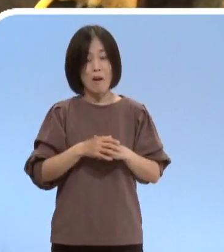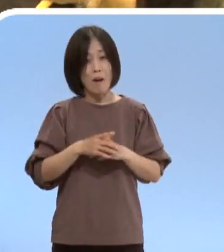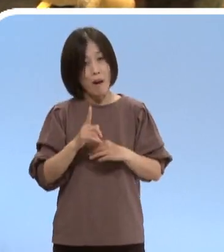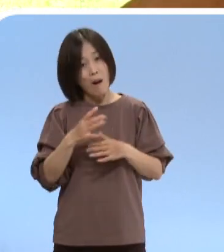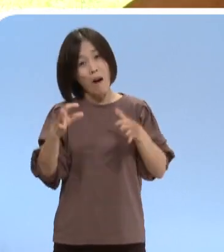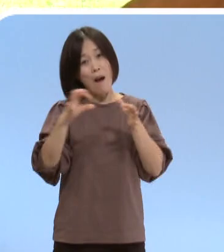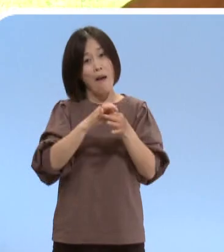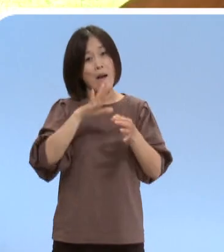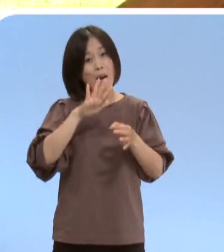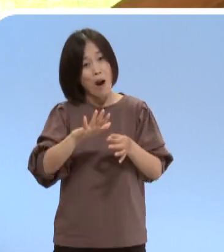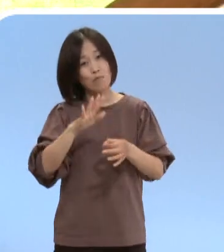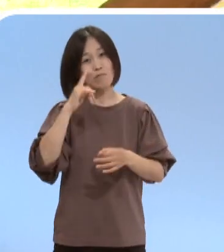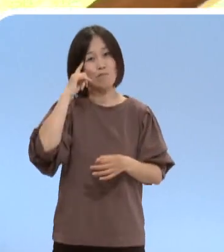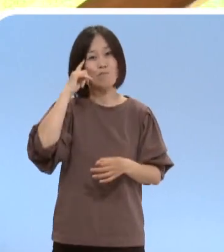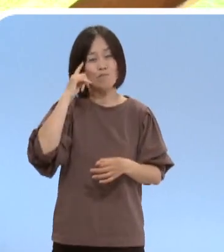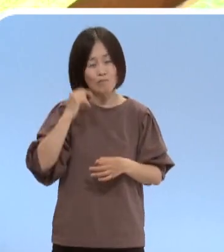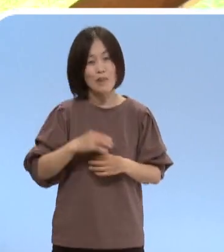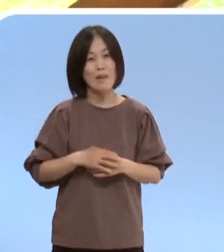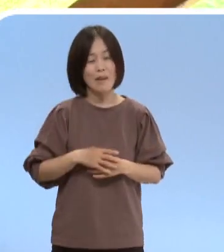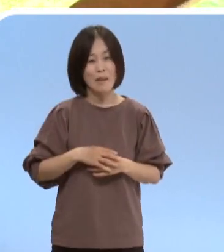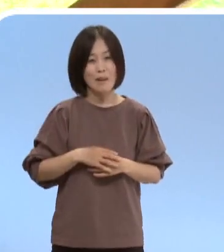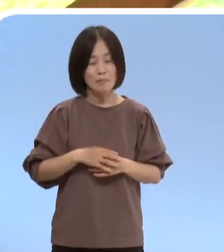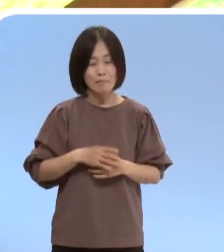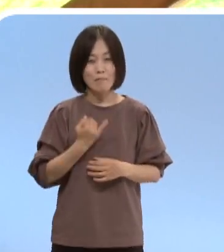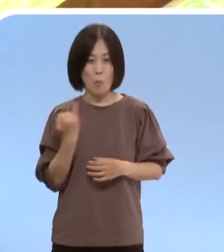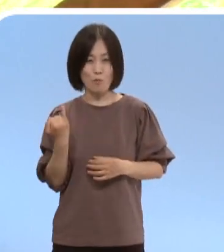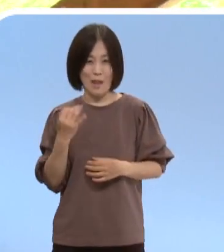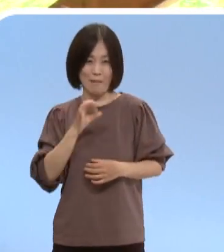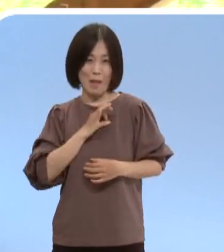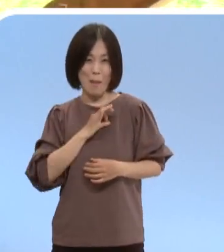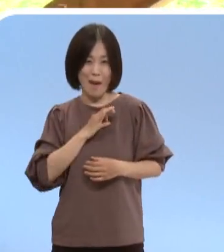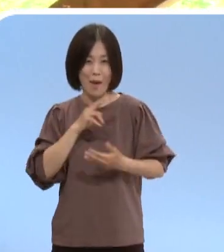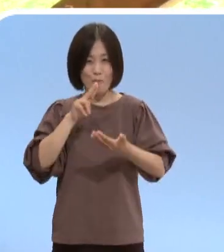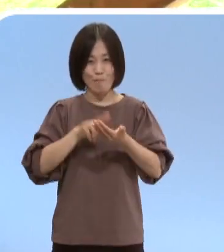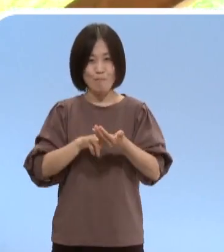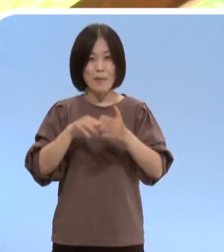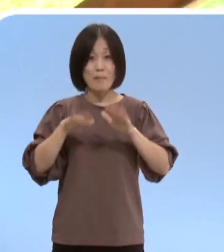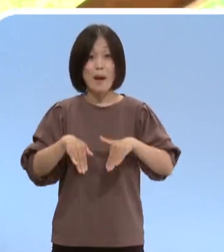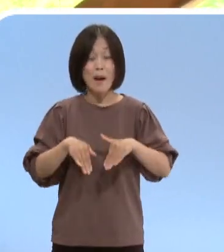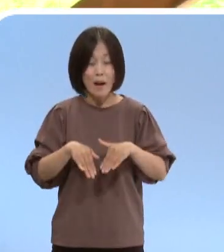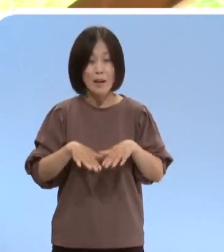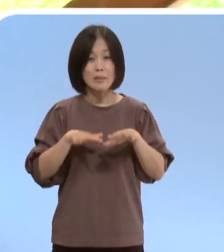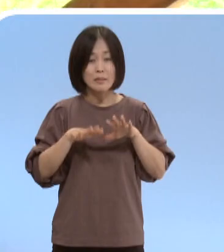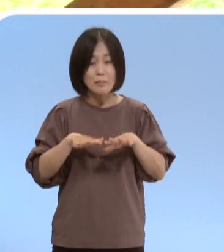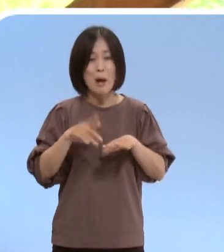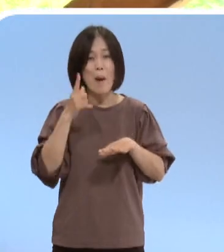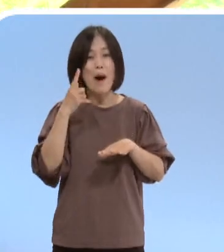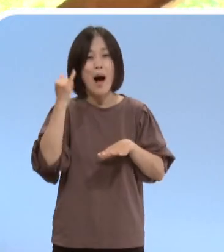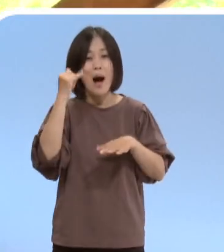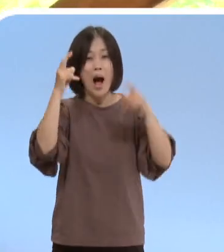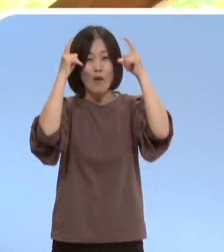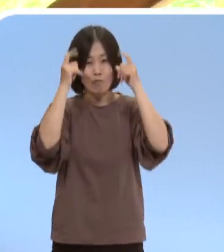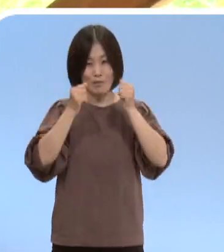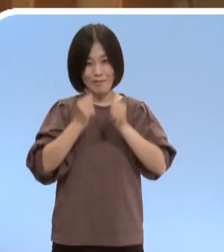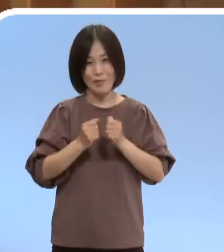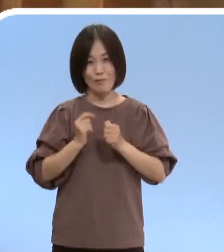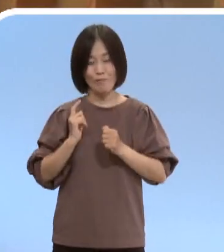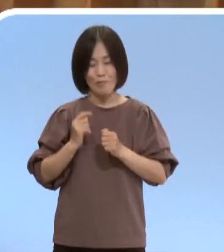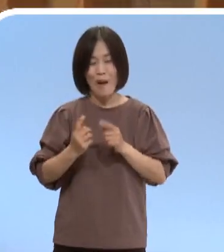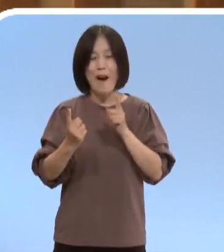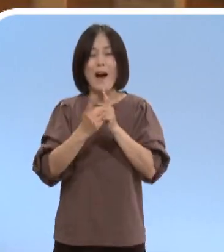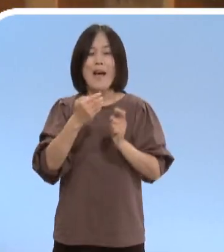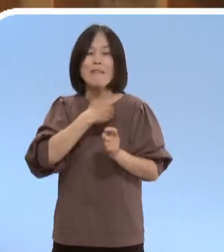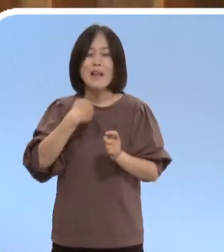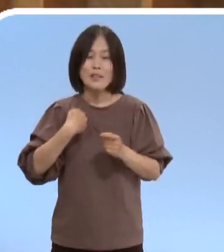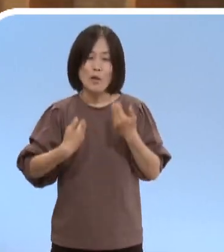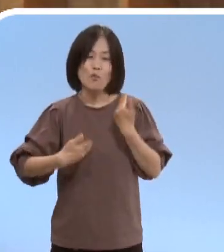ね。 で、まあ、なんかあるんかなと思って、 はい、 で お名前を、 お名前つけて、 そのま ま残して母親に お会いでき